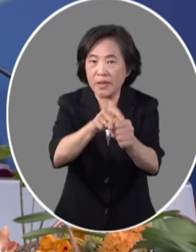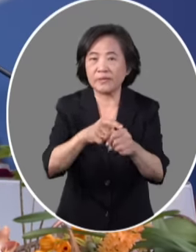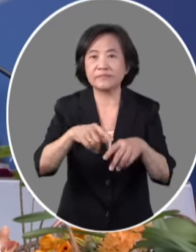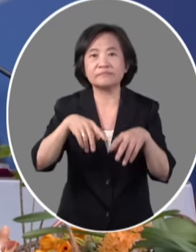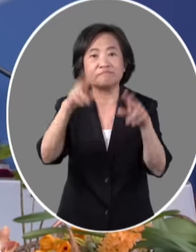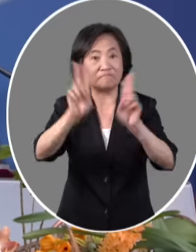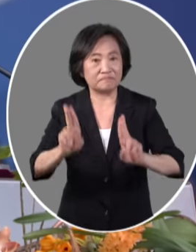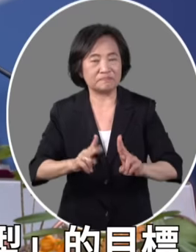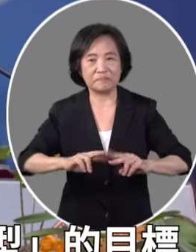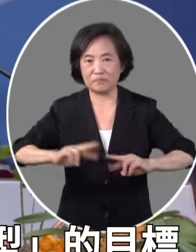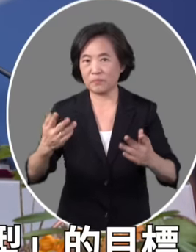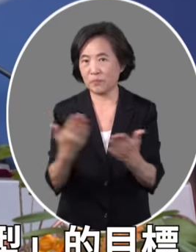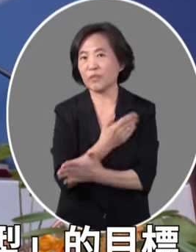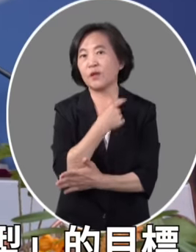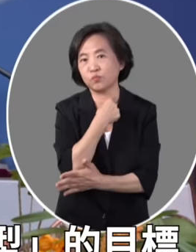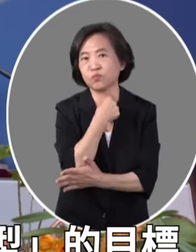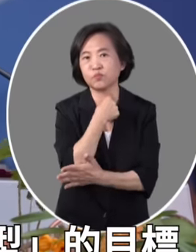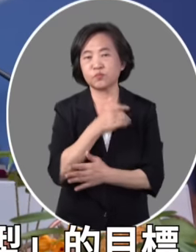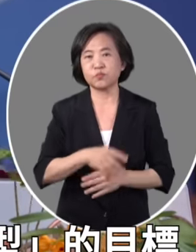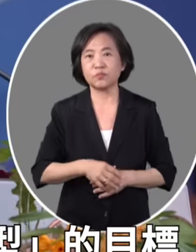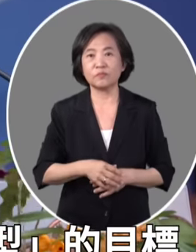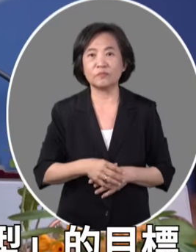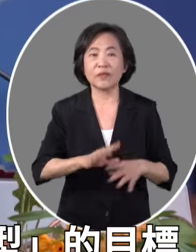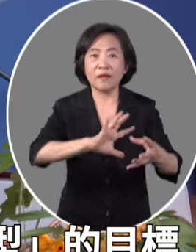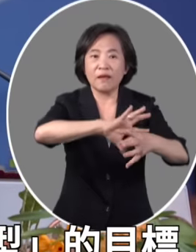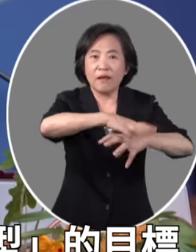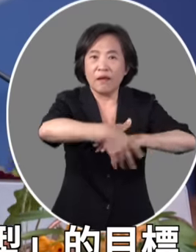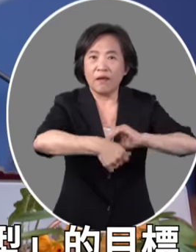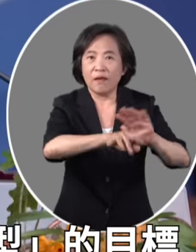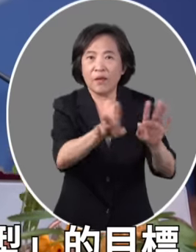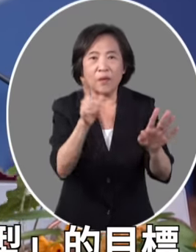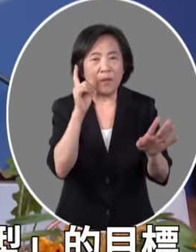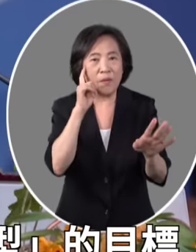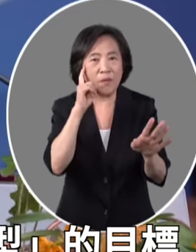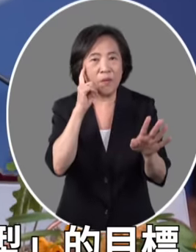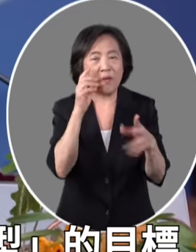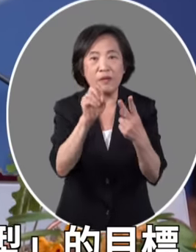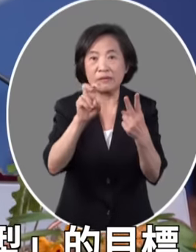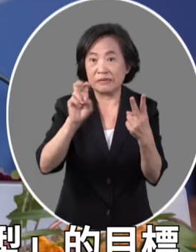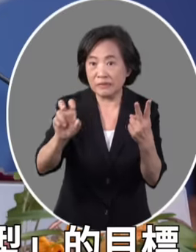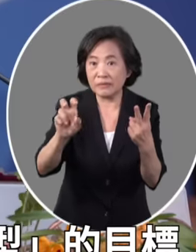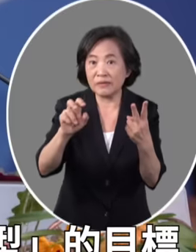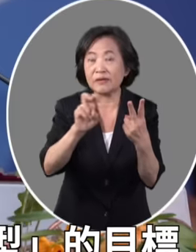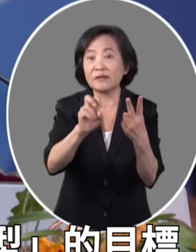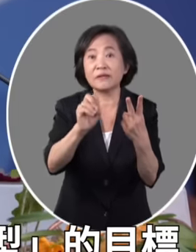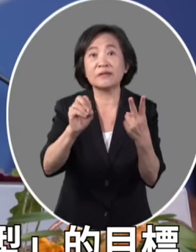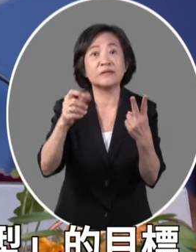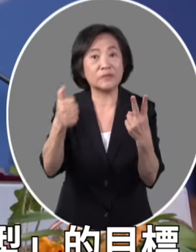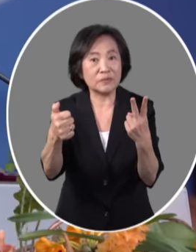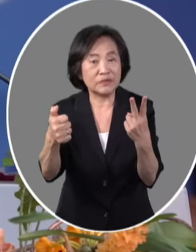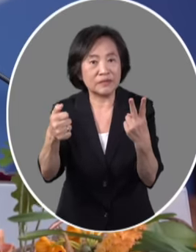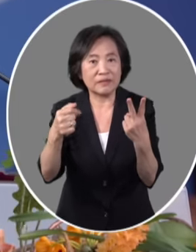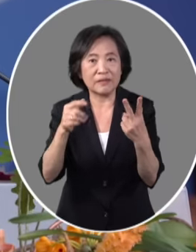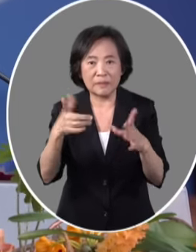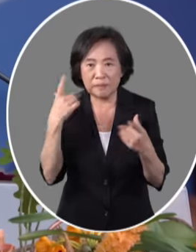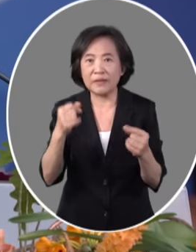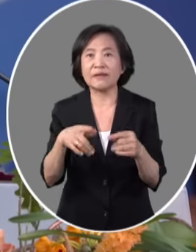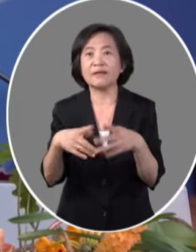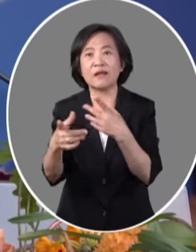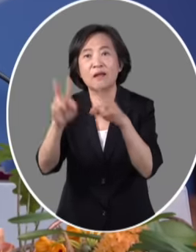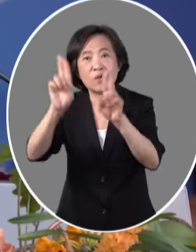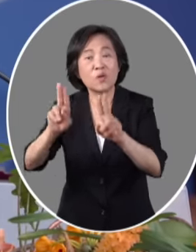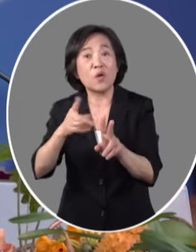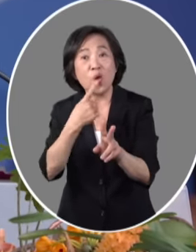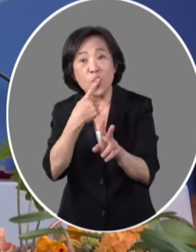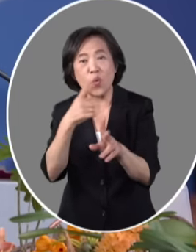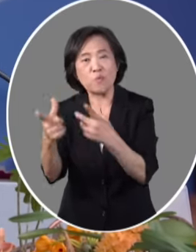型。面对世界集体直追的2050净零转型的目标，台湾的再生能